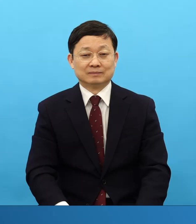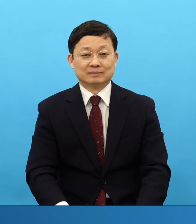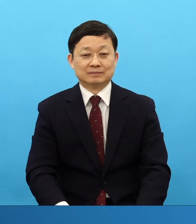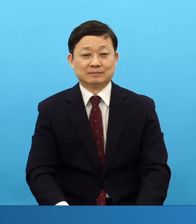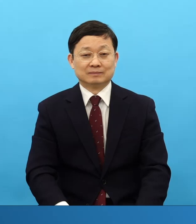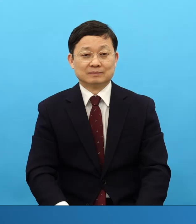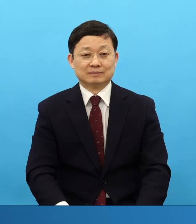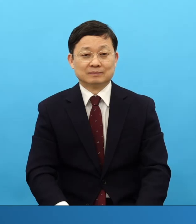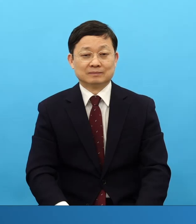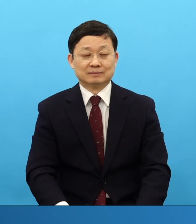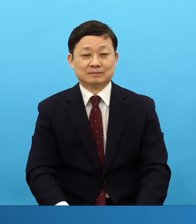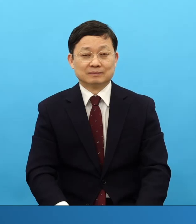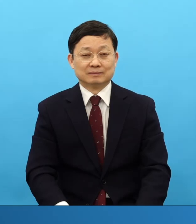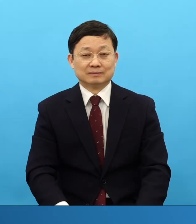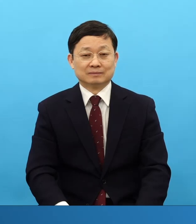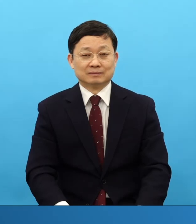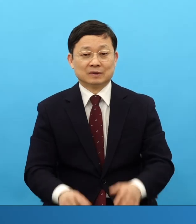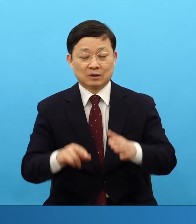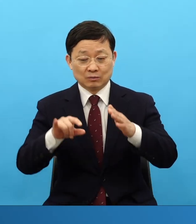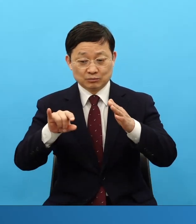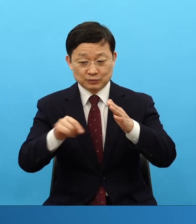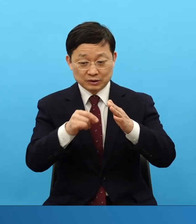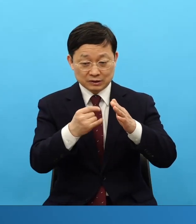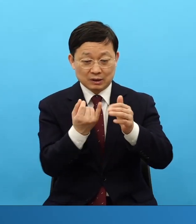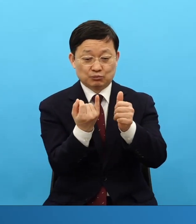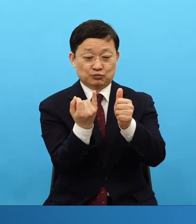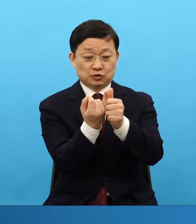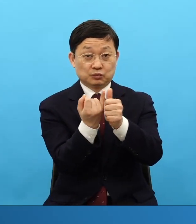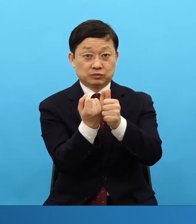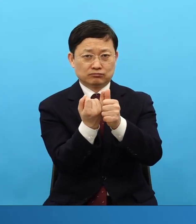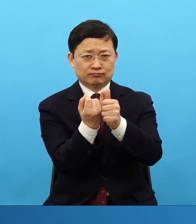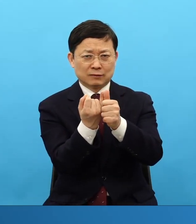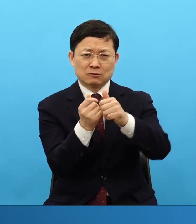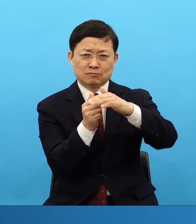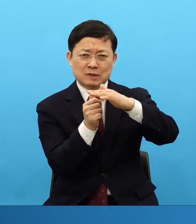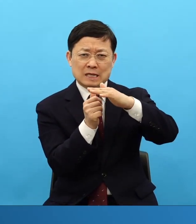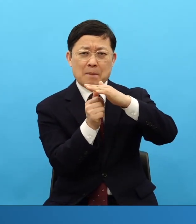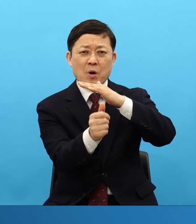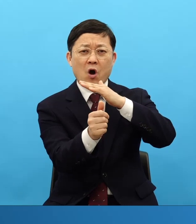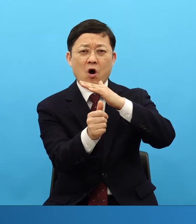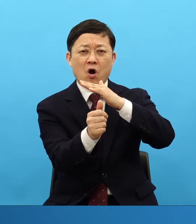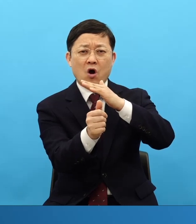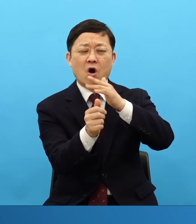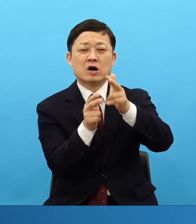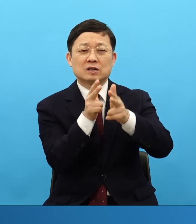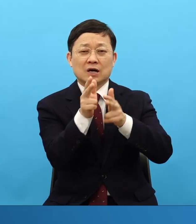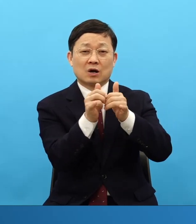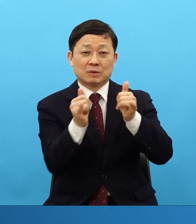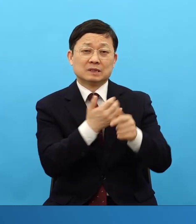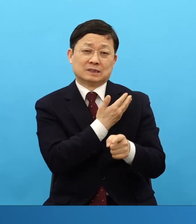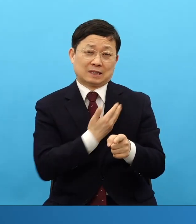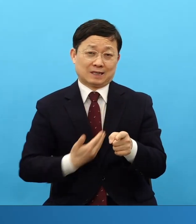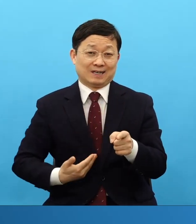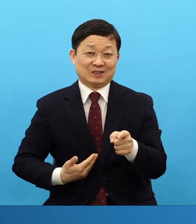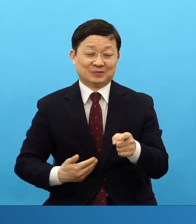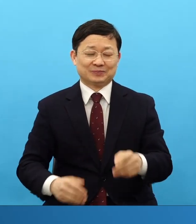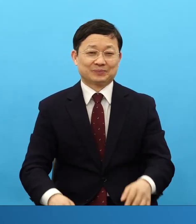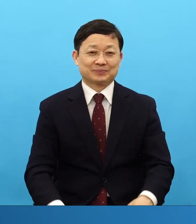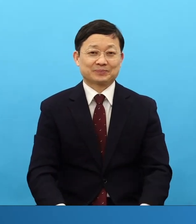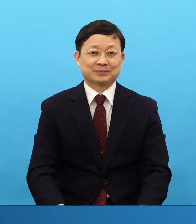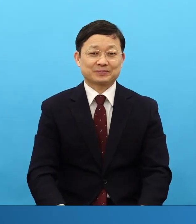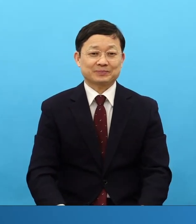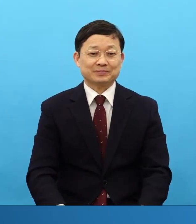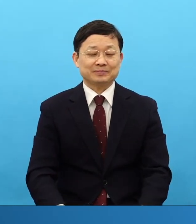그 대표적인 기도 응답을 받았다고 보면 돼요. You could say that they received the representative answer to prayer. 그래서